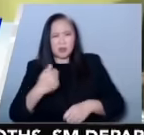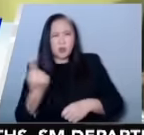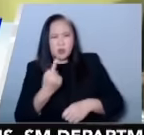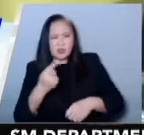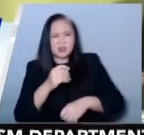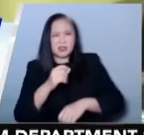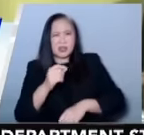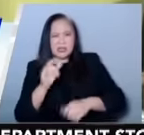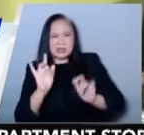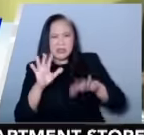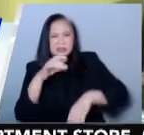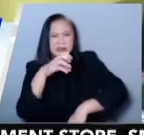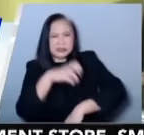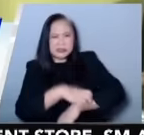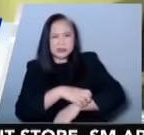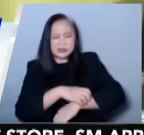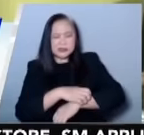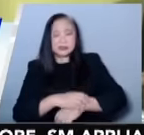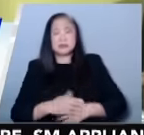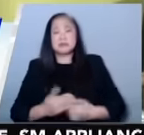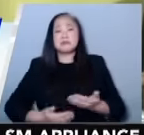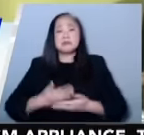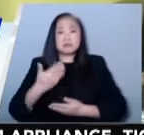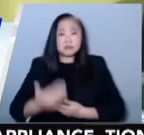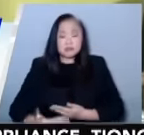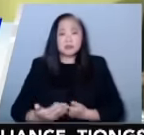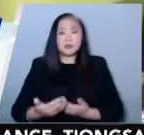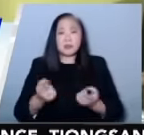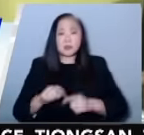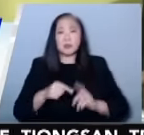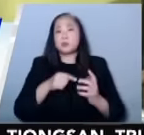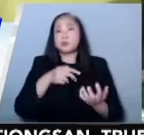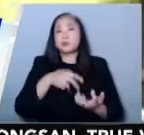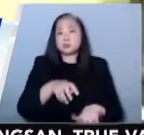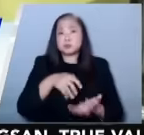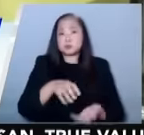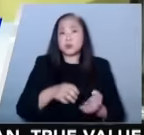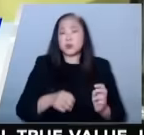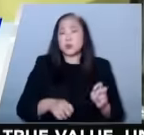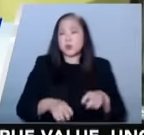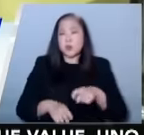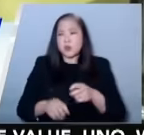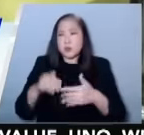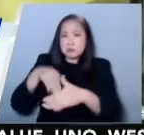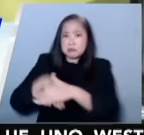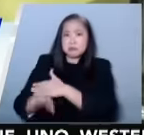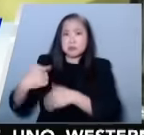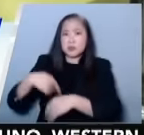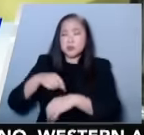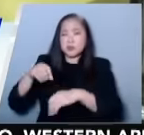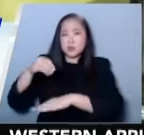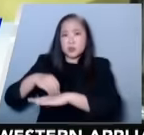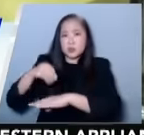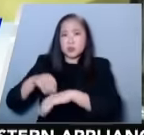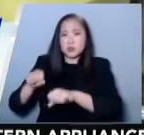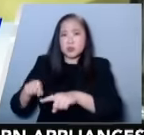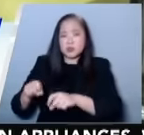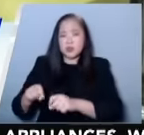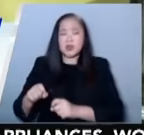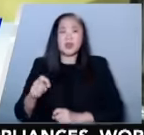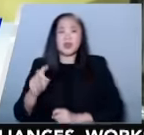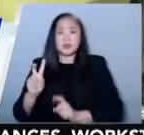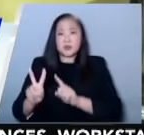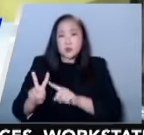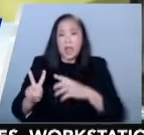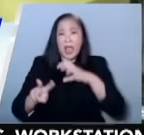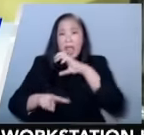noon, yung pagka, ano na, pumasok yun doon sa tindahan namin. Dalawa nang nakagat eh. Yung matanda, ako,